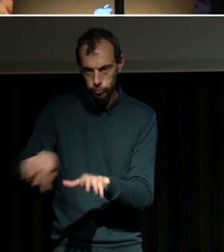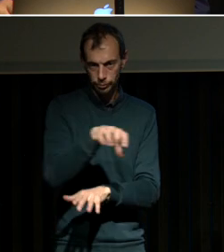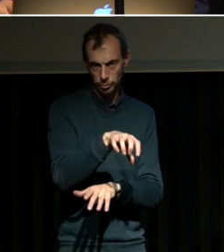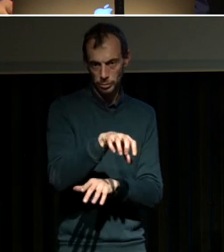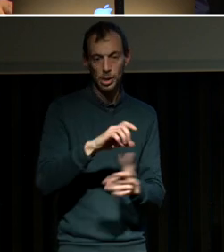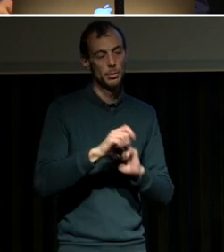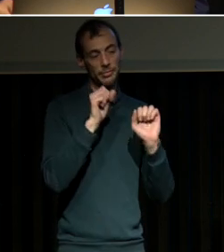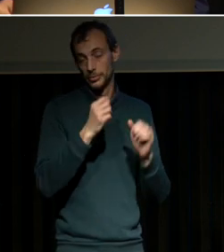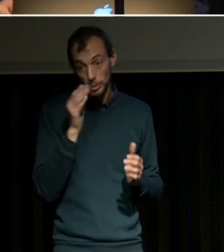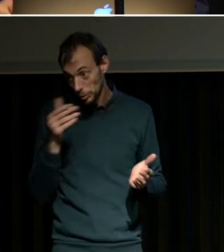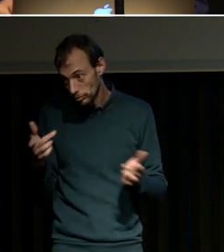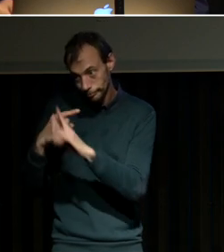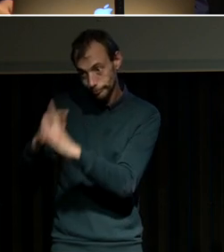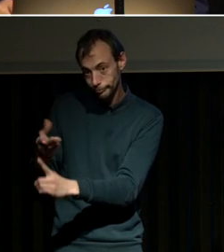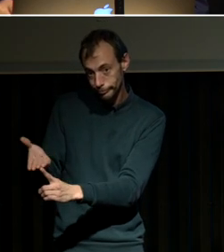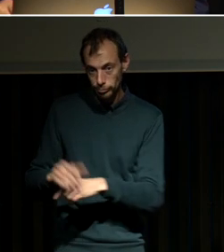pour la transplantation.